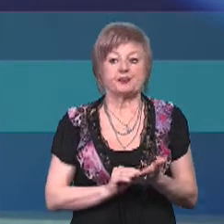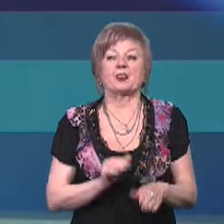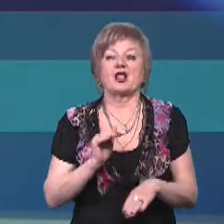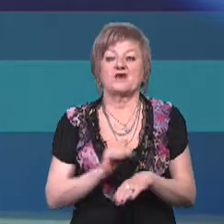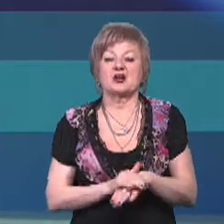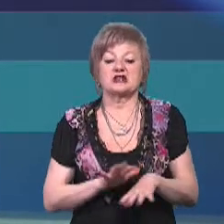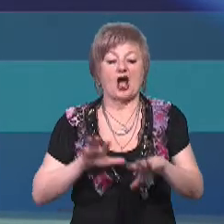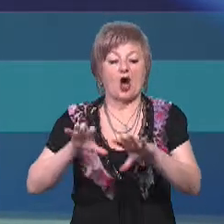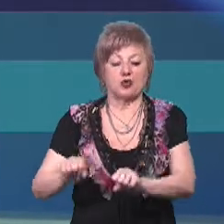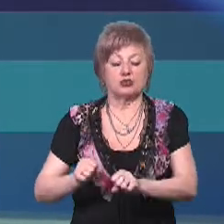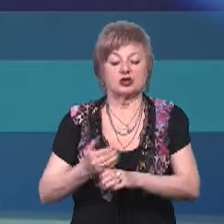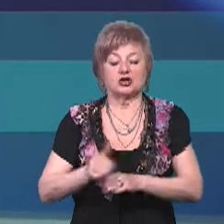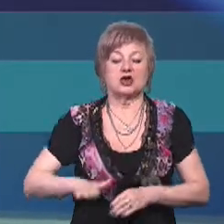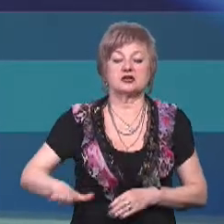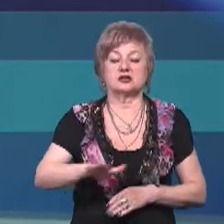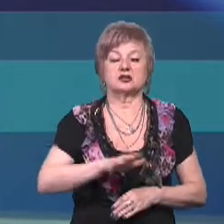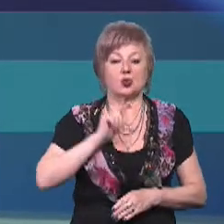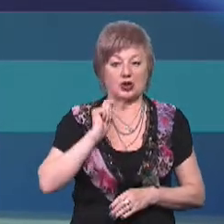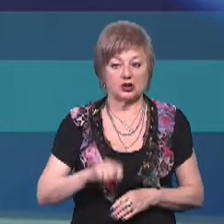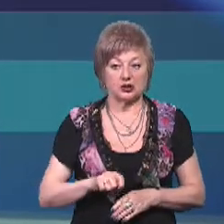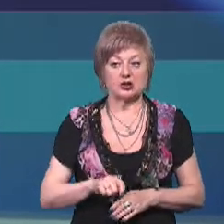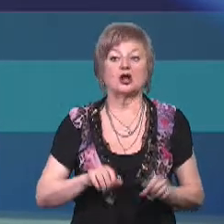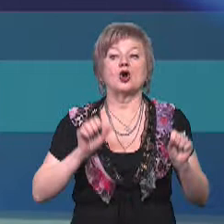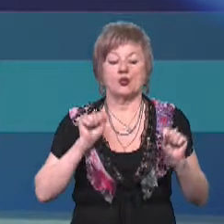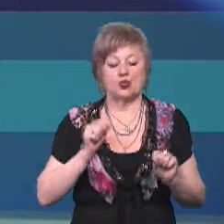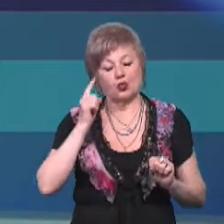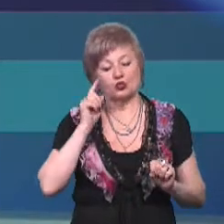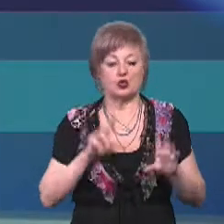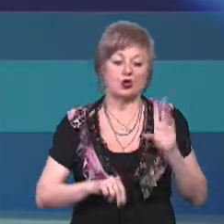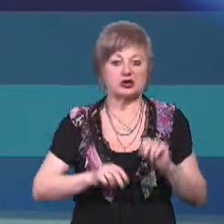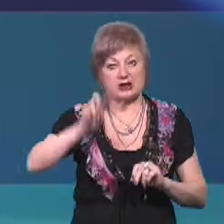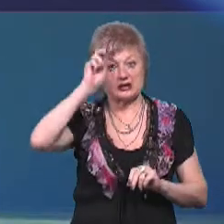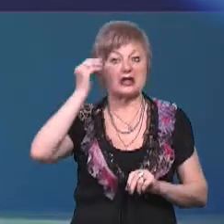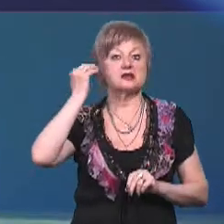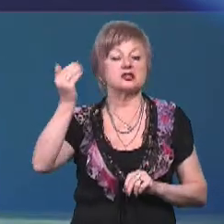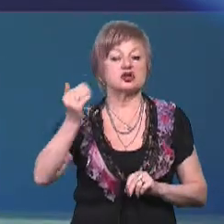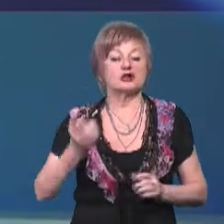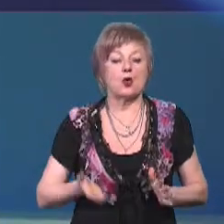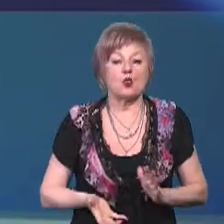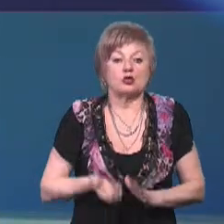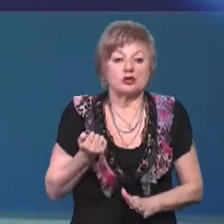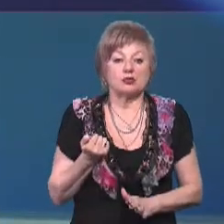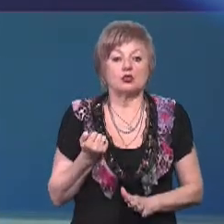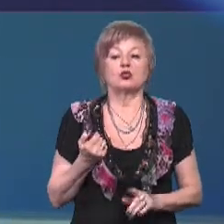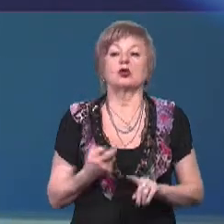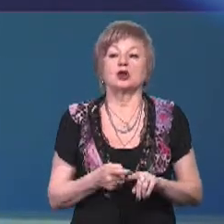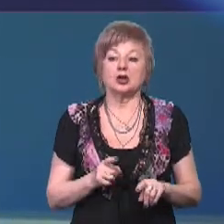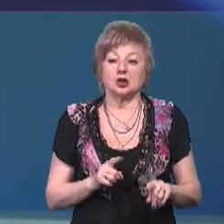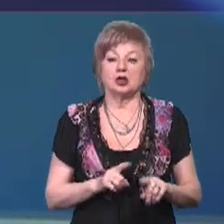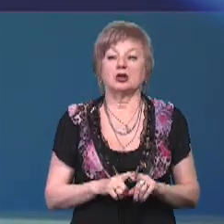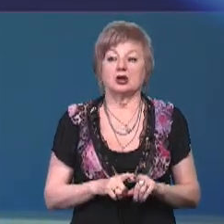фактичною окупацією частини території України, вони могли розраховувати на державну підтримку і знати про те, що навіть